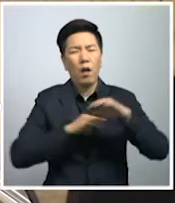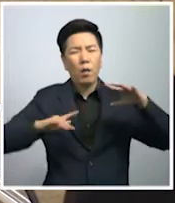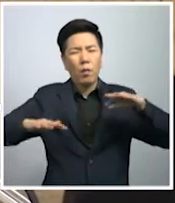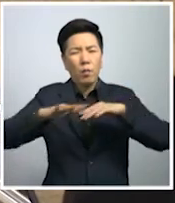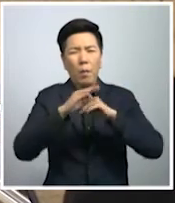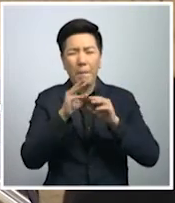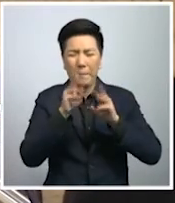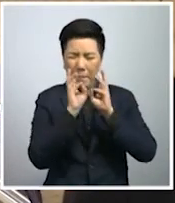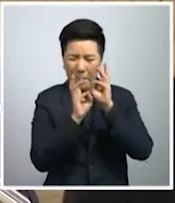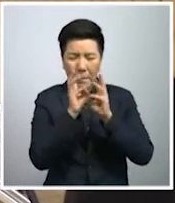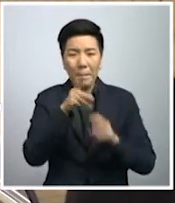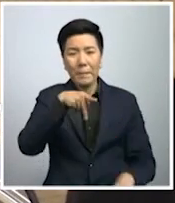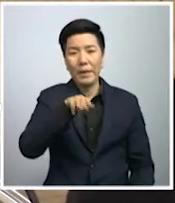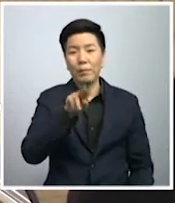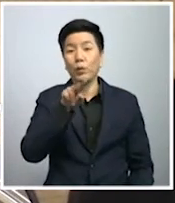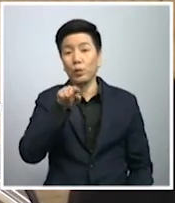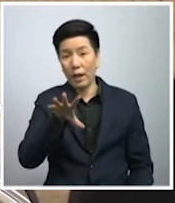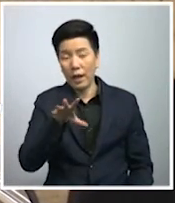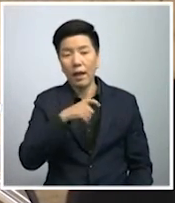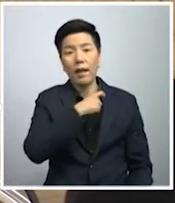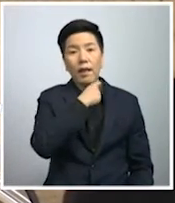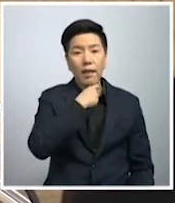แต่ละคณะของกรรมาธิการนะครับก็ได้มีการติดตามสถานการณ์ต่างๆอย่างใกล้ชิดทั้งนี้จากการตรวจสอบข้อมูลเบื้องต้นพบว่าในภาคเหนือตอนบนจะประสบปัญหากับหมอกควันพูดละอองPM 2.5ปัญหาภัยแล้งปัญหาที่ดินทำกินและการค้าชายแดนดังนั้นทางคณะกรรมการจะมีการลงพื้นที่ติดตามการดำเนินงานในระหว่างเดือนกรกฎาคมถึงสิงหาคมนี้โดยตั้งคณะทำงานประกอบไปด้วยคณะทำงานติดตามการปฏิบัติ